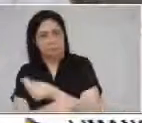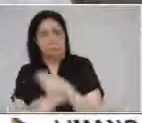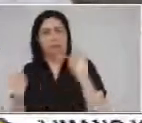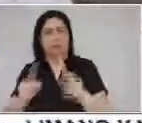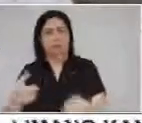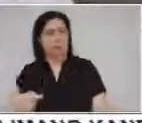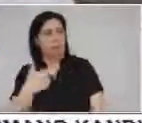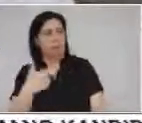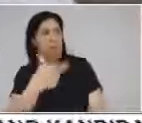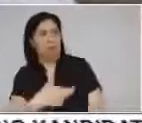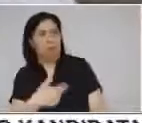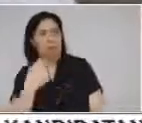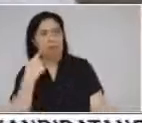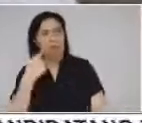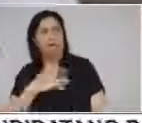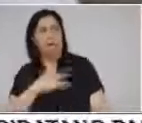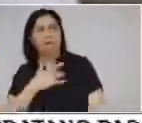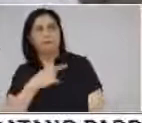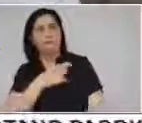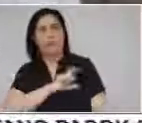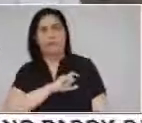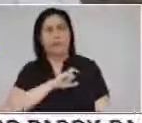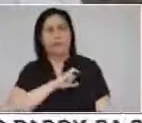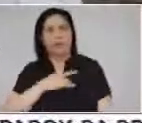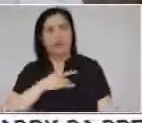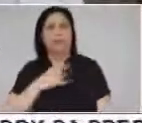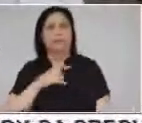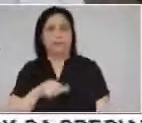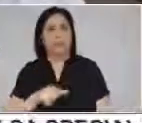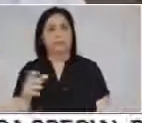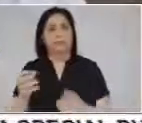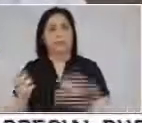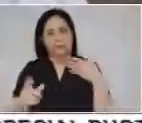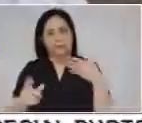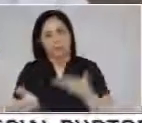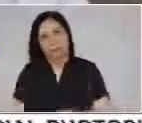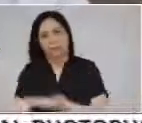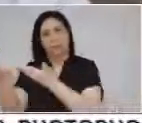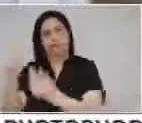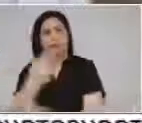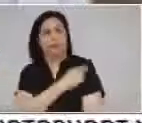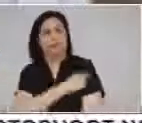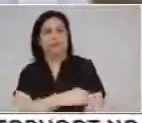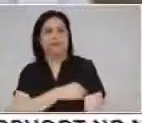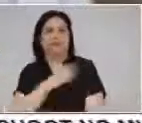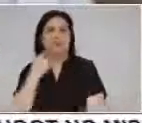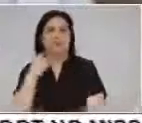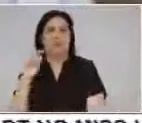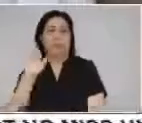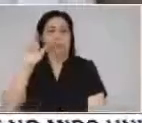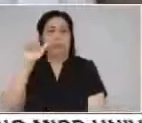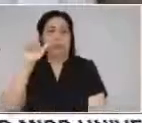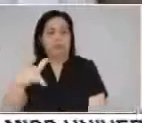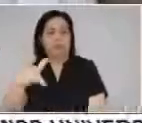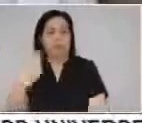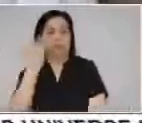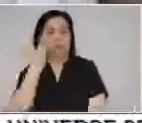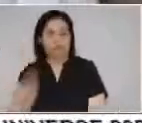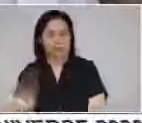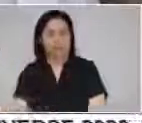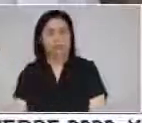kung itinanim lang ang bomba o kagagawan nito ng isang suicide bomber. Wala pang umako sa nasabing insidente.